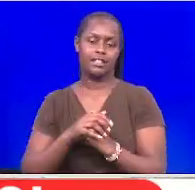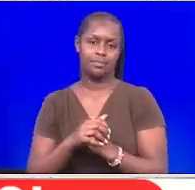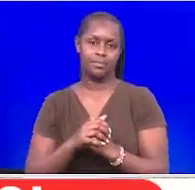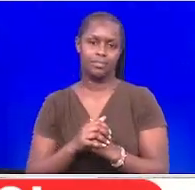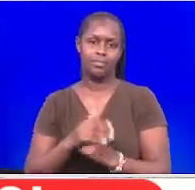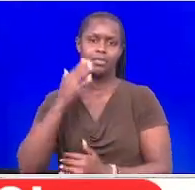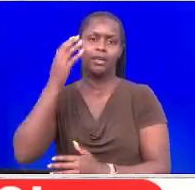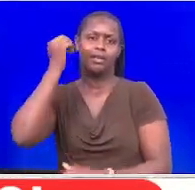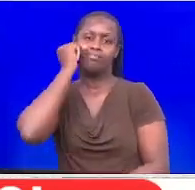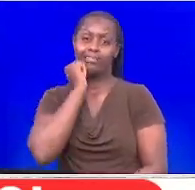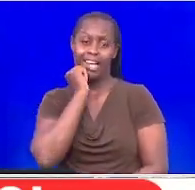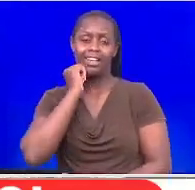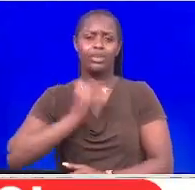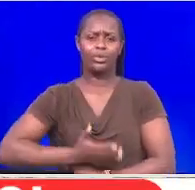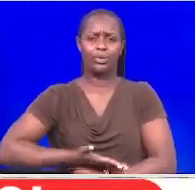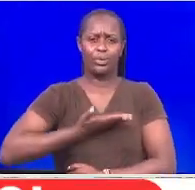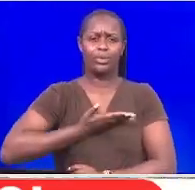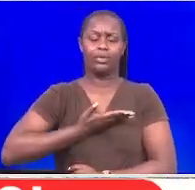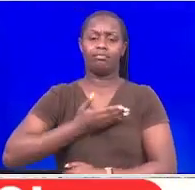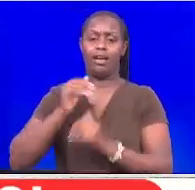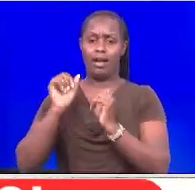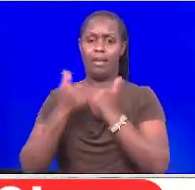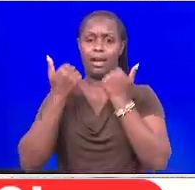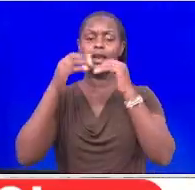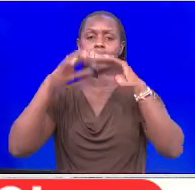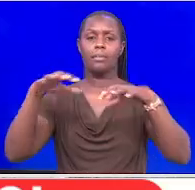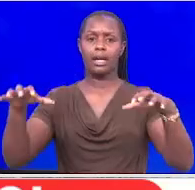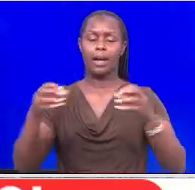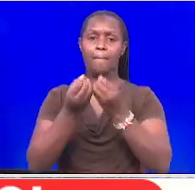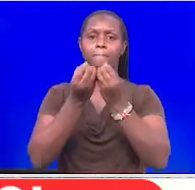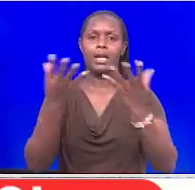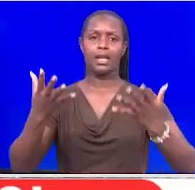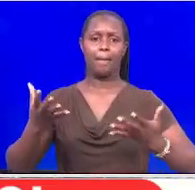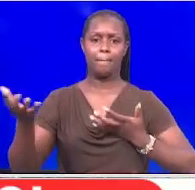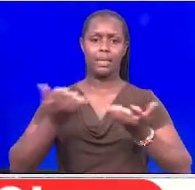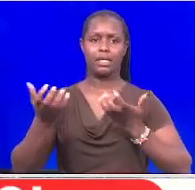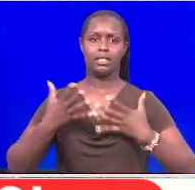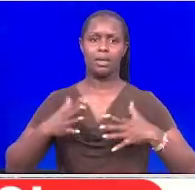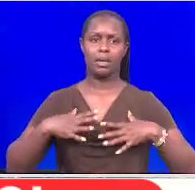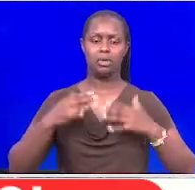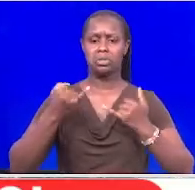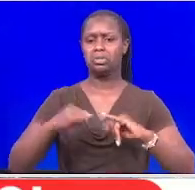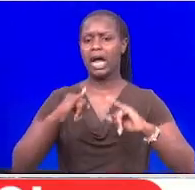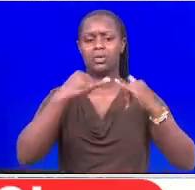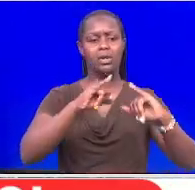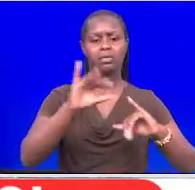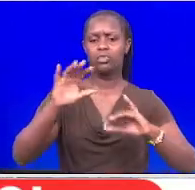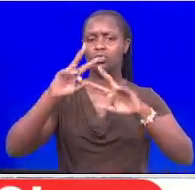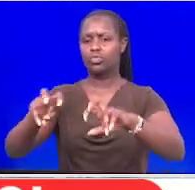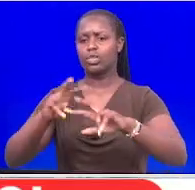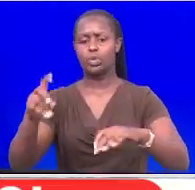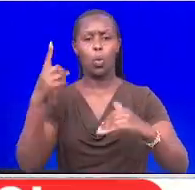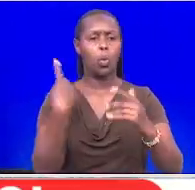hasara ikiwa inadhihirika fika katika soko hili. Maelfu ya wafanyabiashara wakipekua pekua jivu angalau kuona